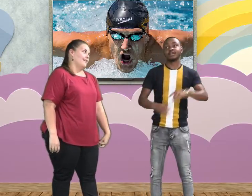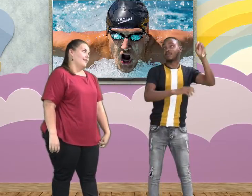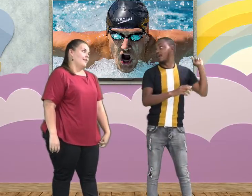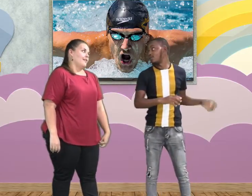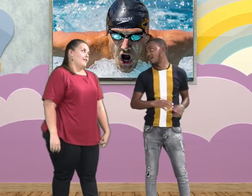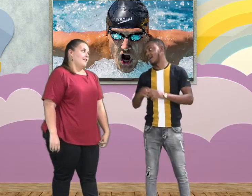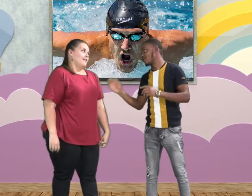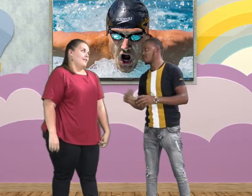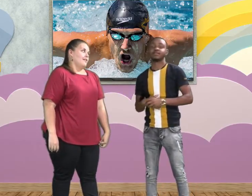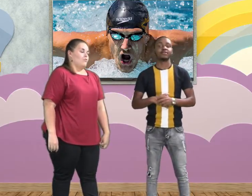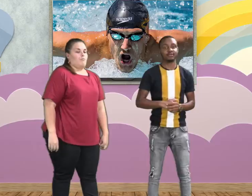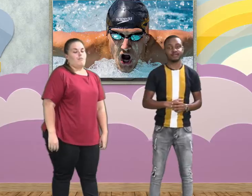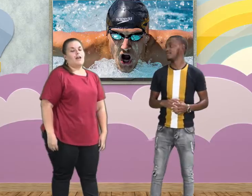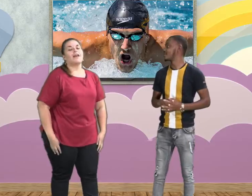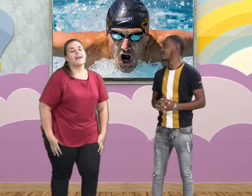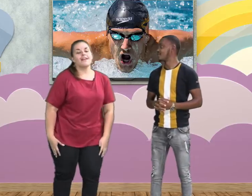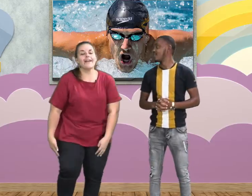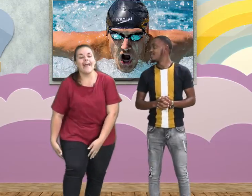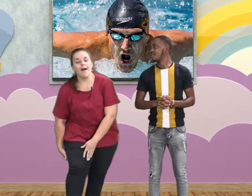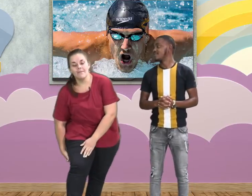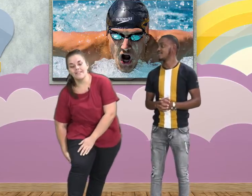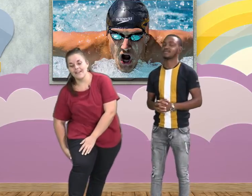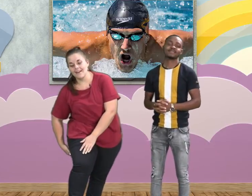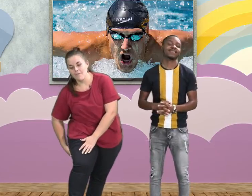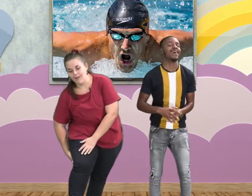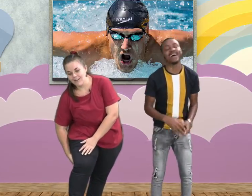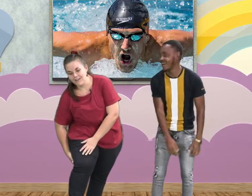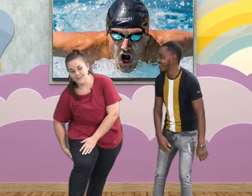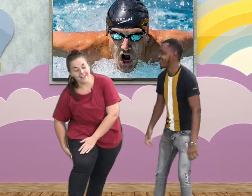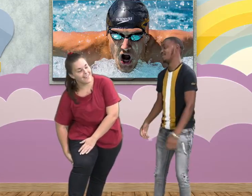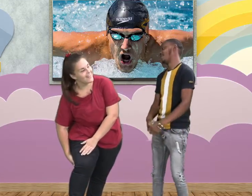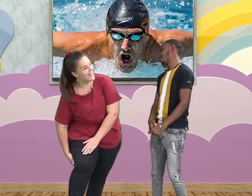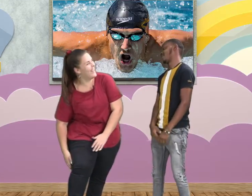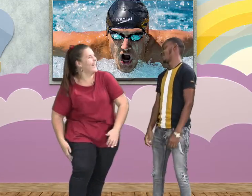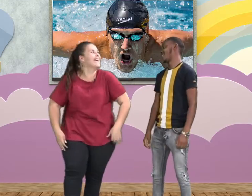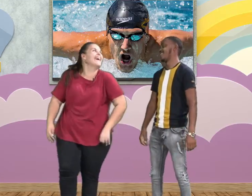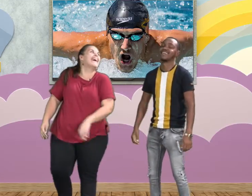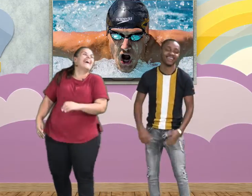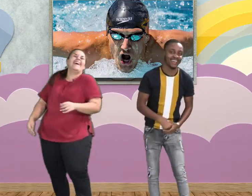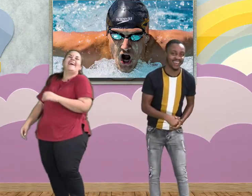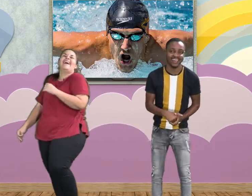Olympia zwembad toe gaan en gaan kijken ons. Ek dink ek het 'n hammy seer gemaak. So 3 Zo dae beleef terug. maar eens, ja.